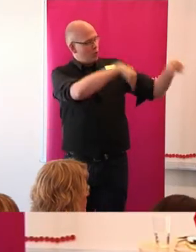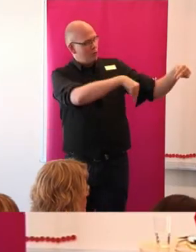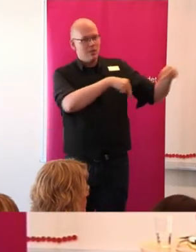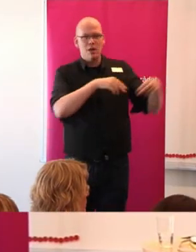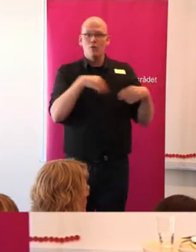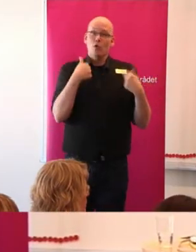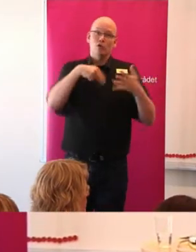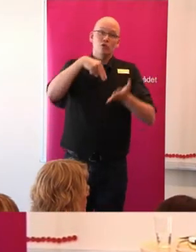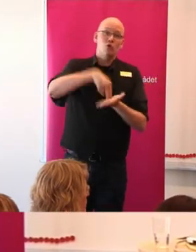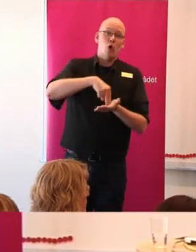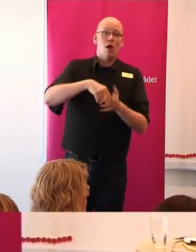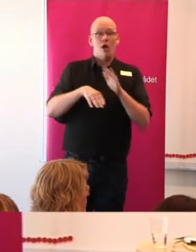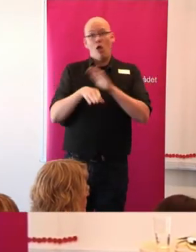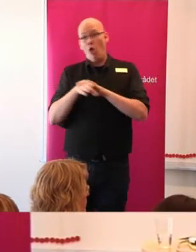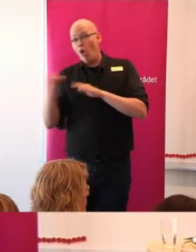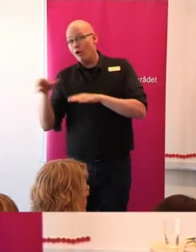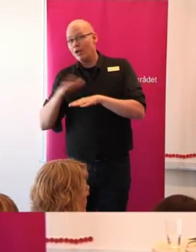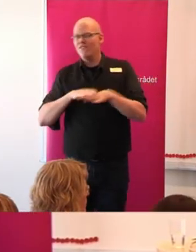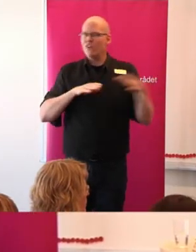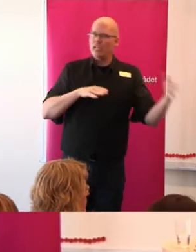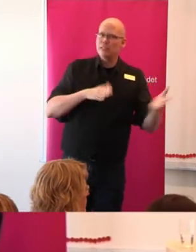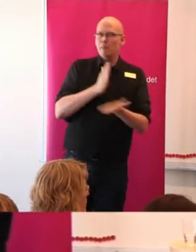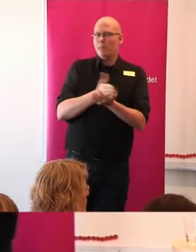vänster, mitten. Ni får lite grann avgöra själva.